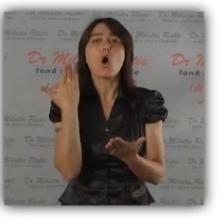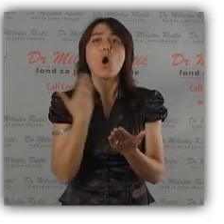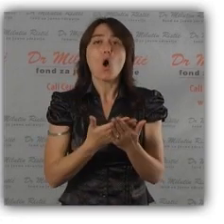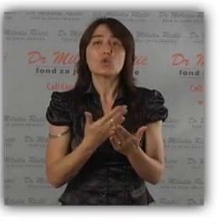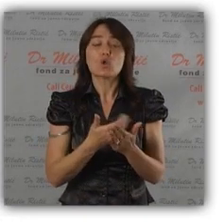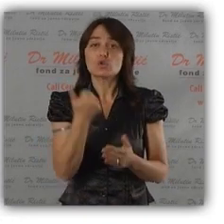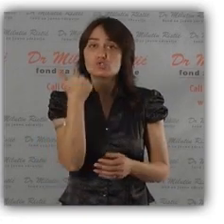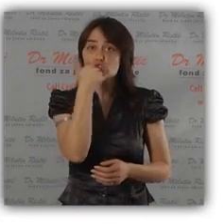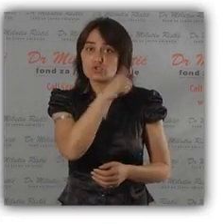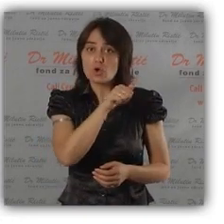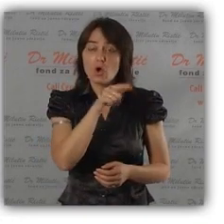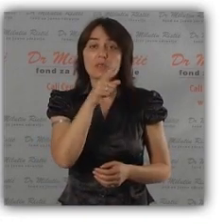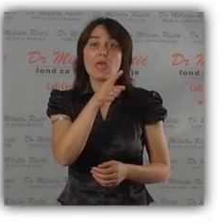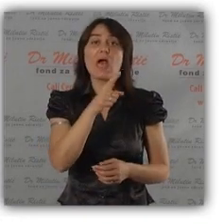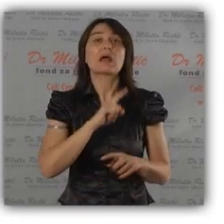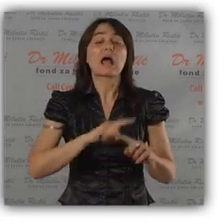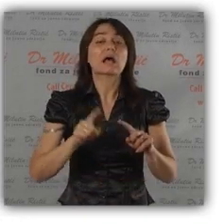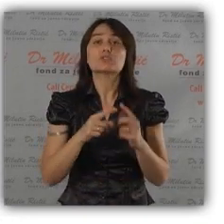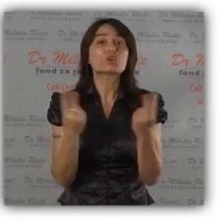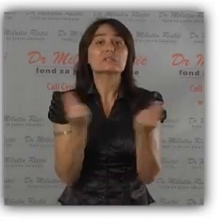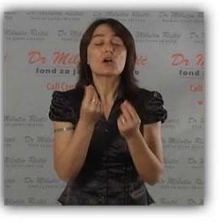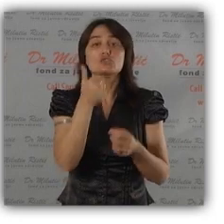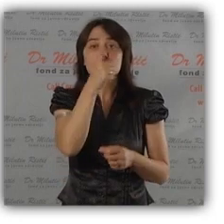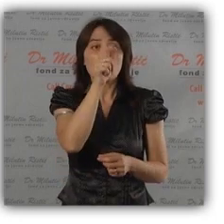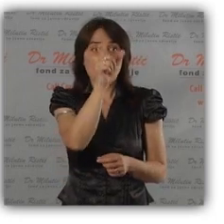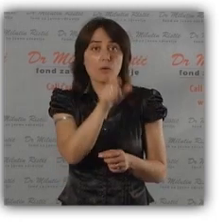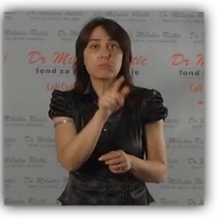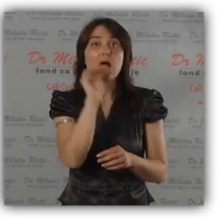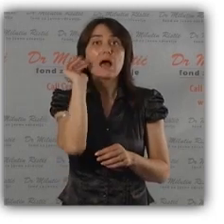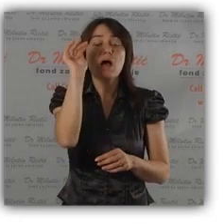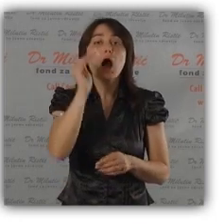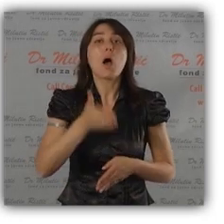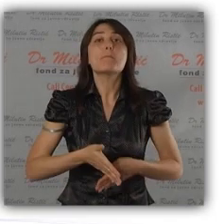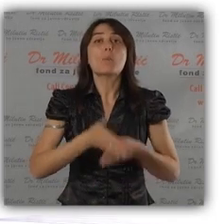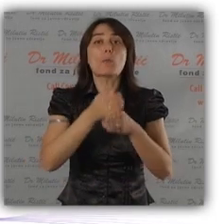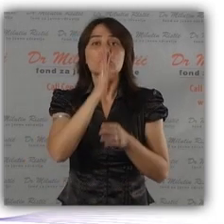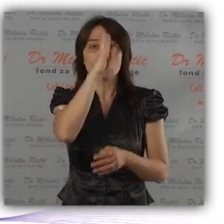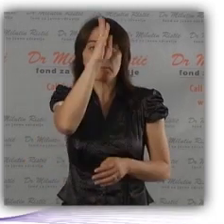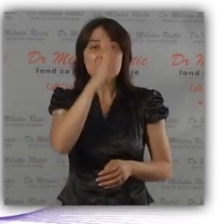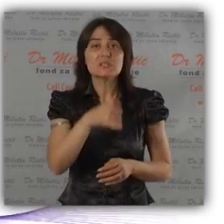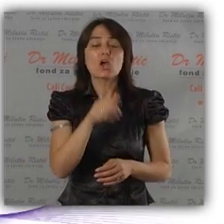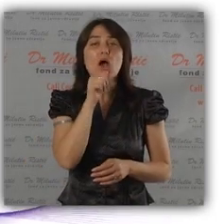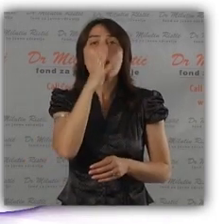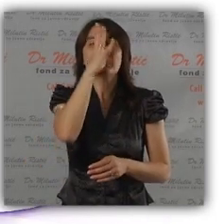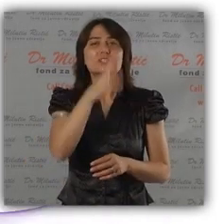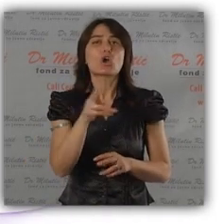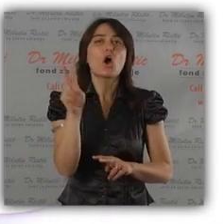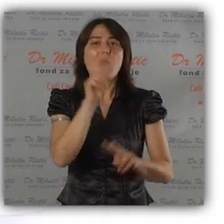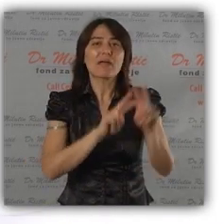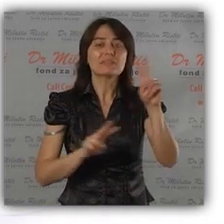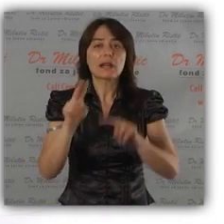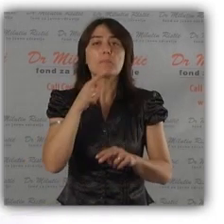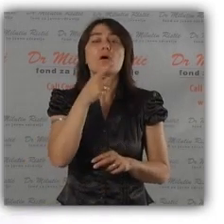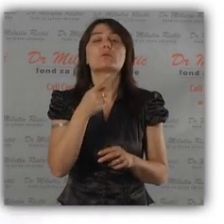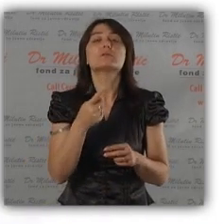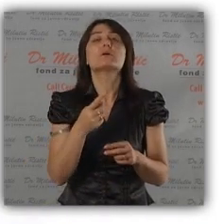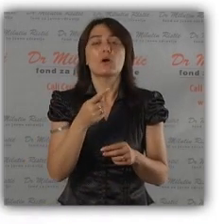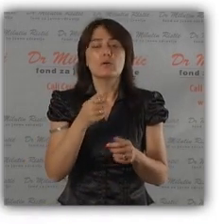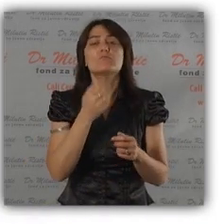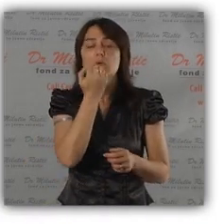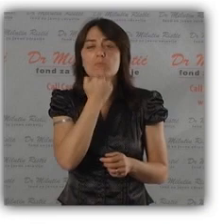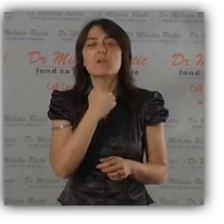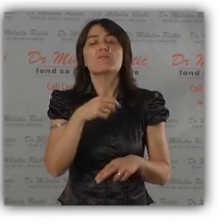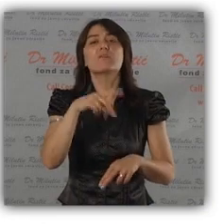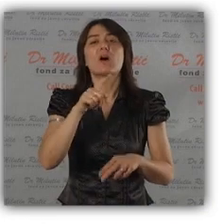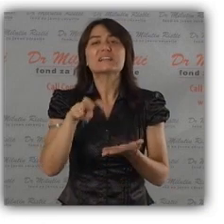itd. Ono što je razlog zbog čega se klijenti najčešće obraćaju za pomoć psihologu i psihoterapeutu jeste